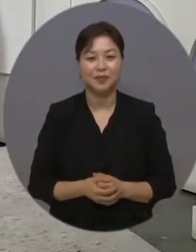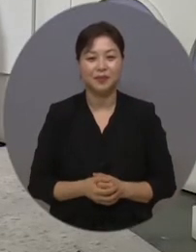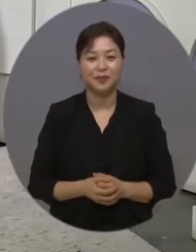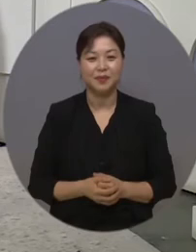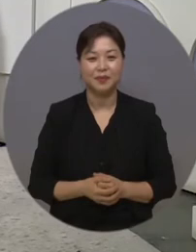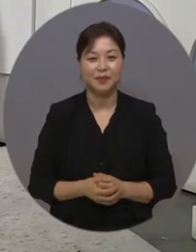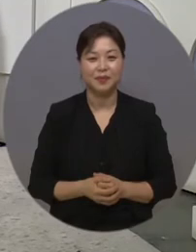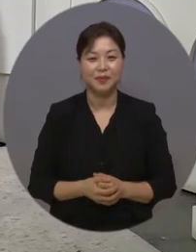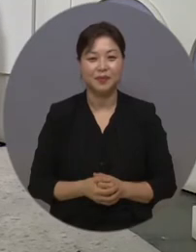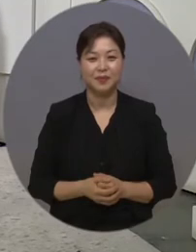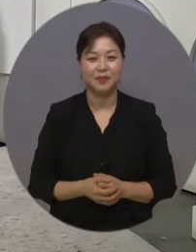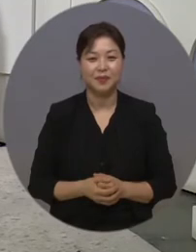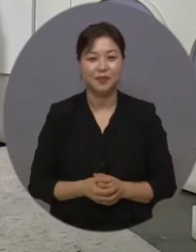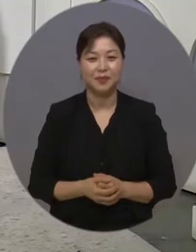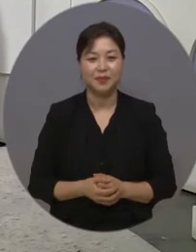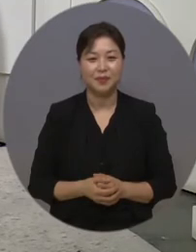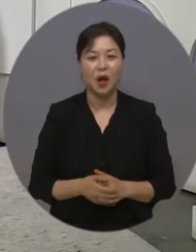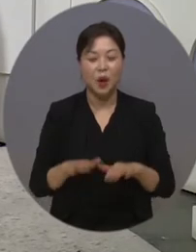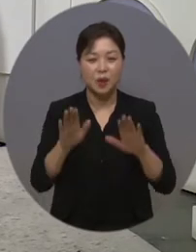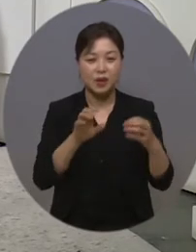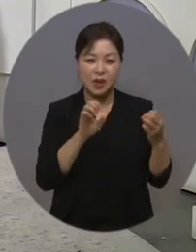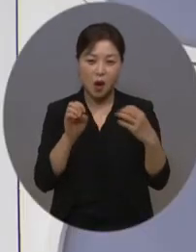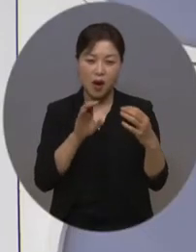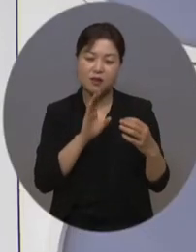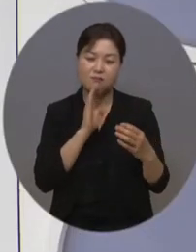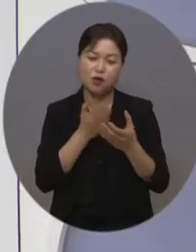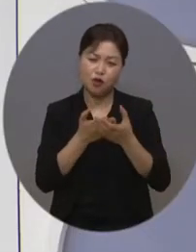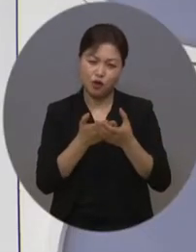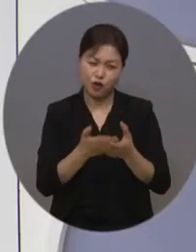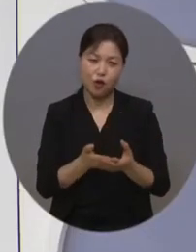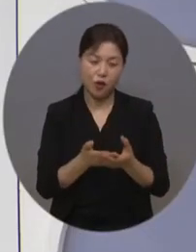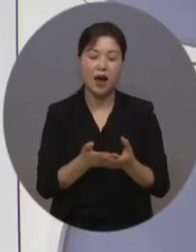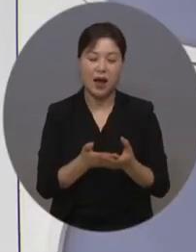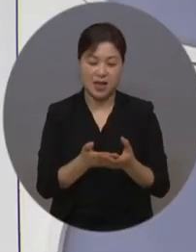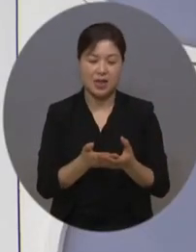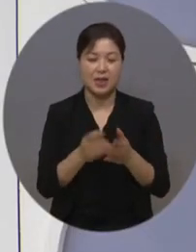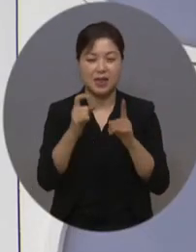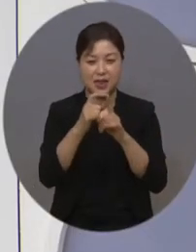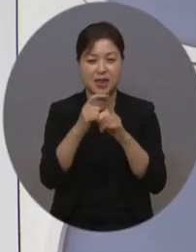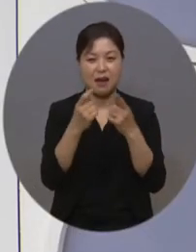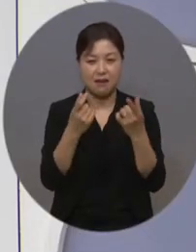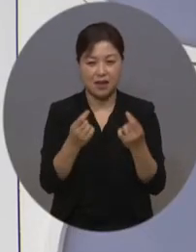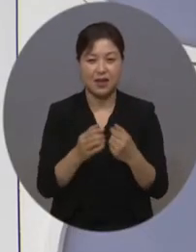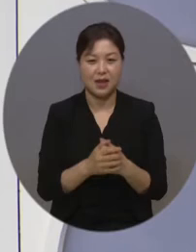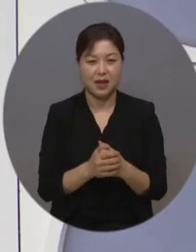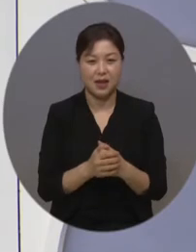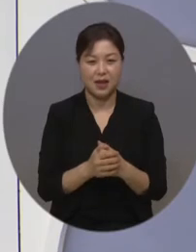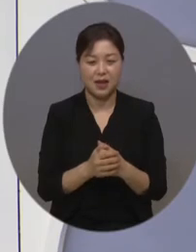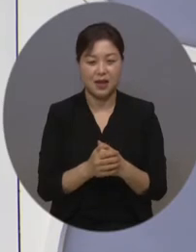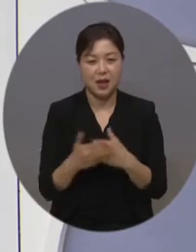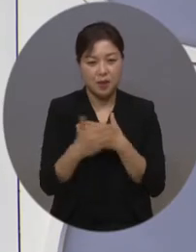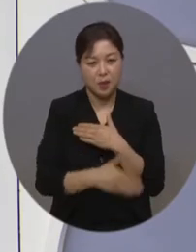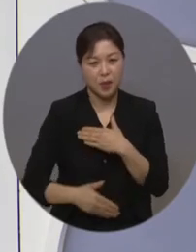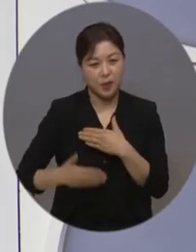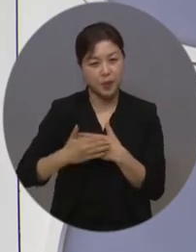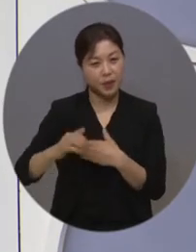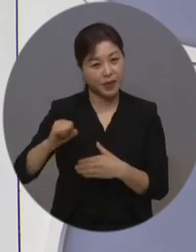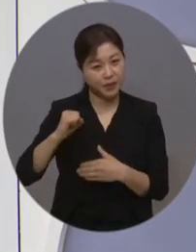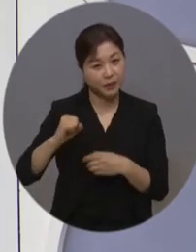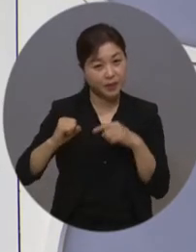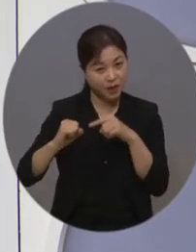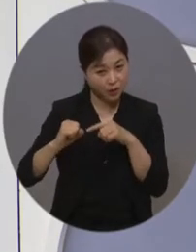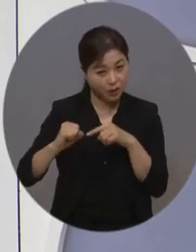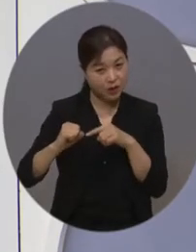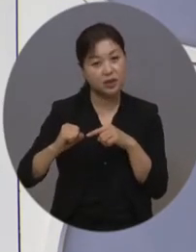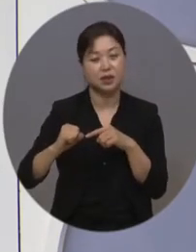우리 대담의 아마 키 같으신데. 예. 그렇습니다. 이 면역력은 우리가 이